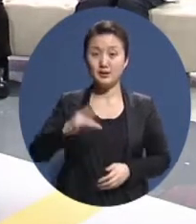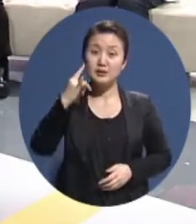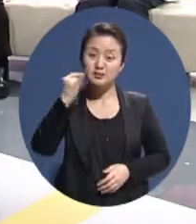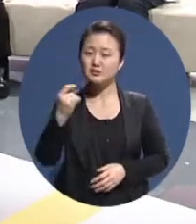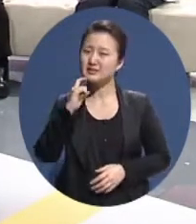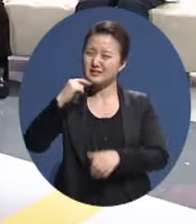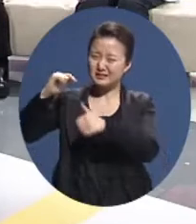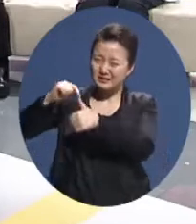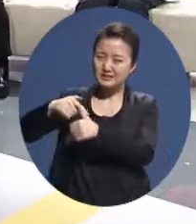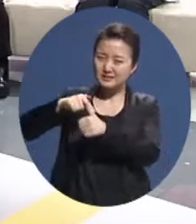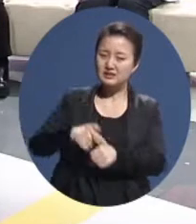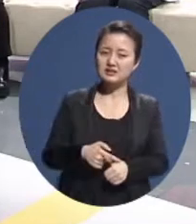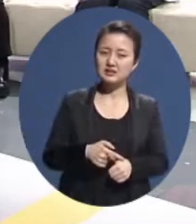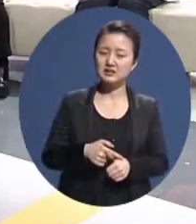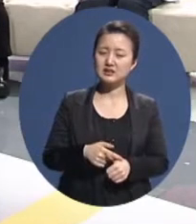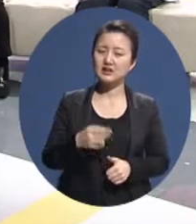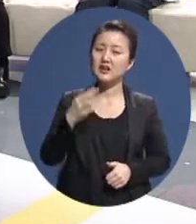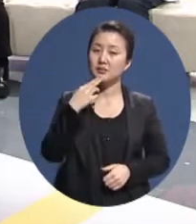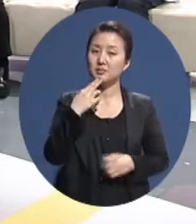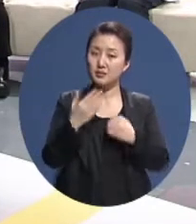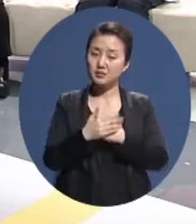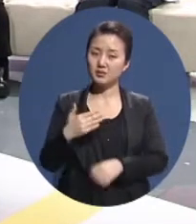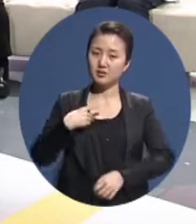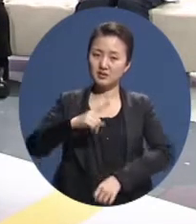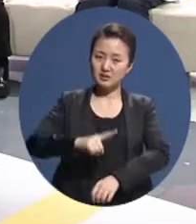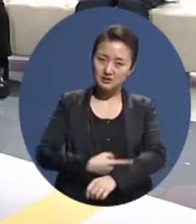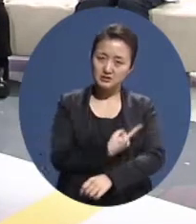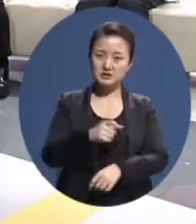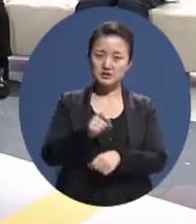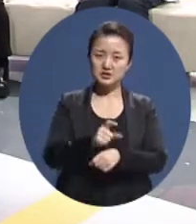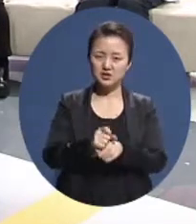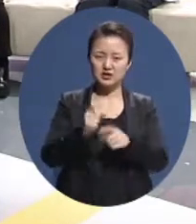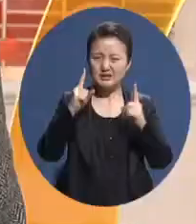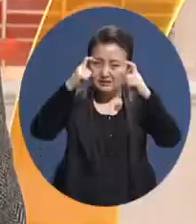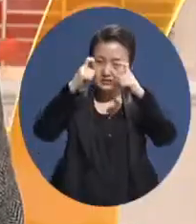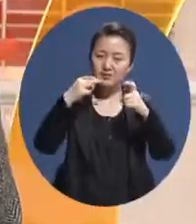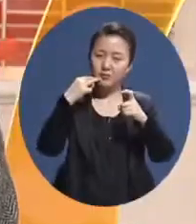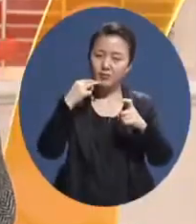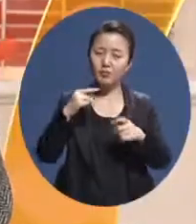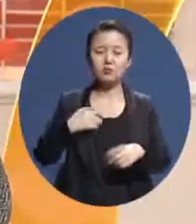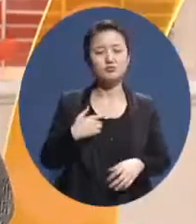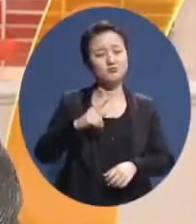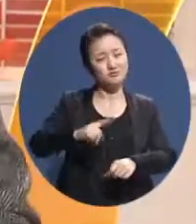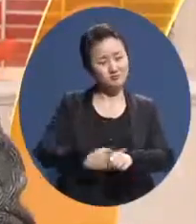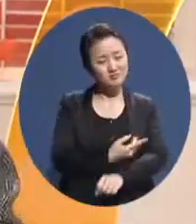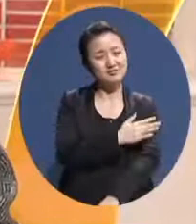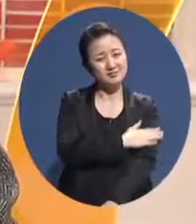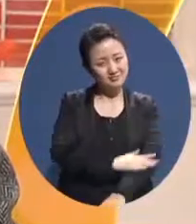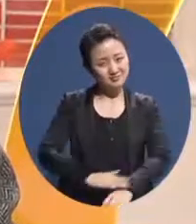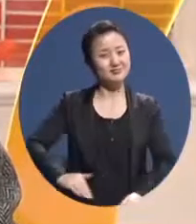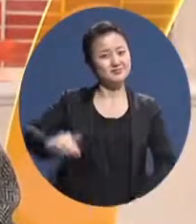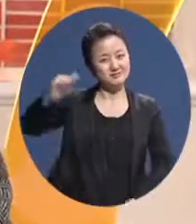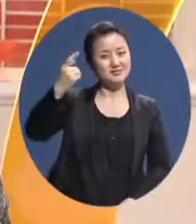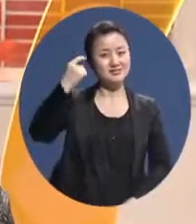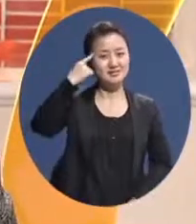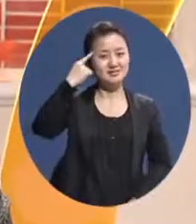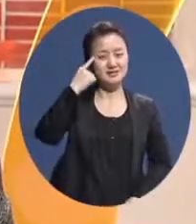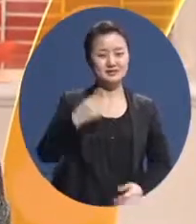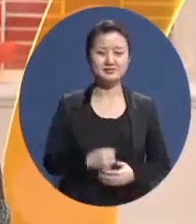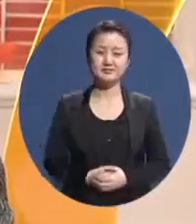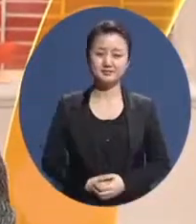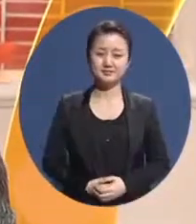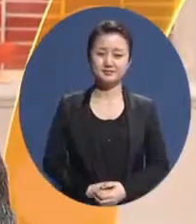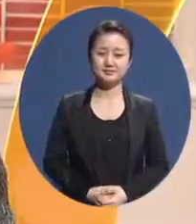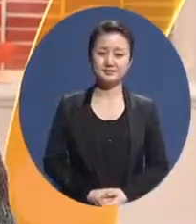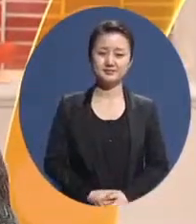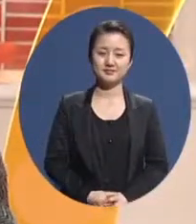중요하다는 얘기만 해주셨던 게 아닐까. 그렇게 해서 초등학교 때 어느 날 급식이 하루 나왔는데 이 뭐 요즘 말하는 두유 같은 건데 그 당시엔 좀